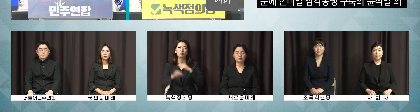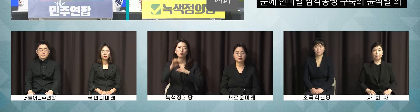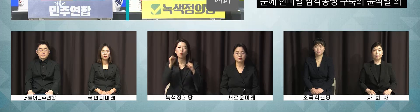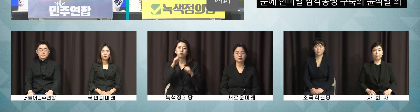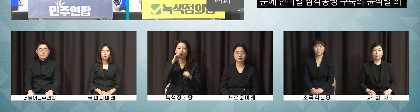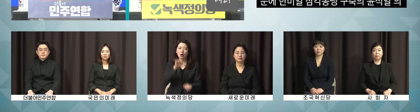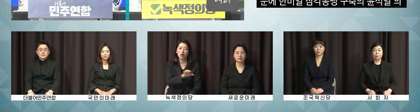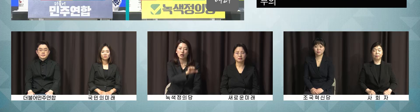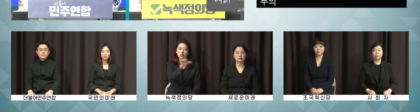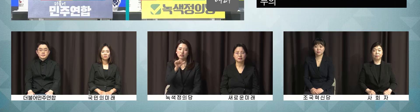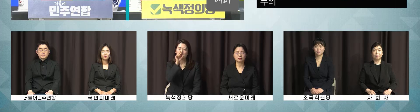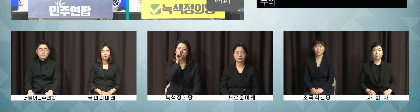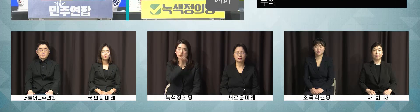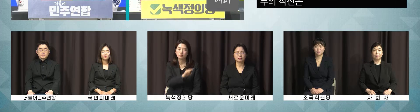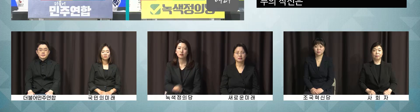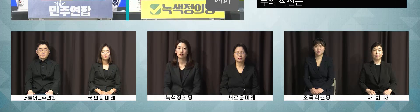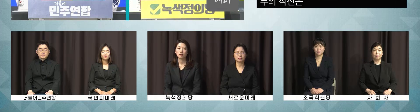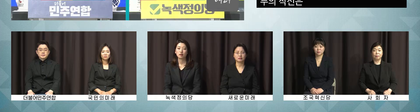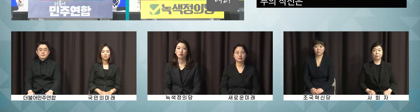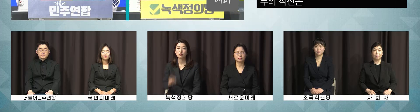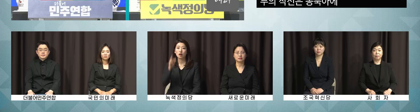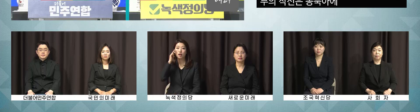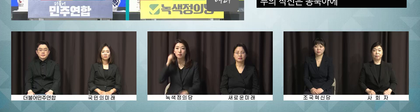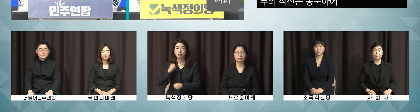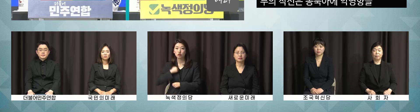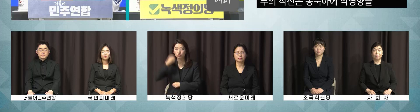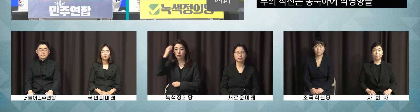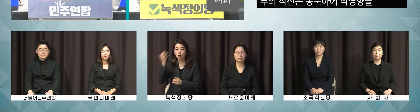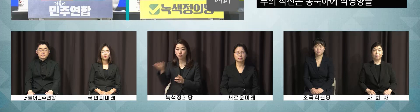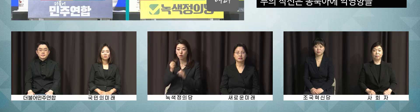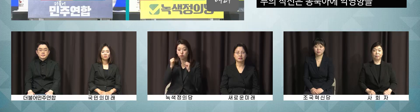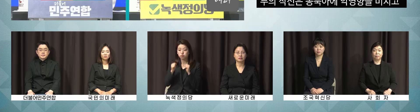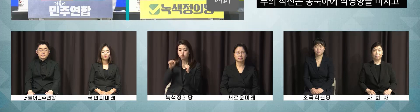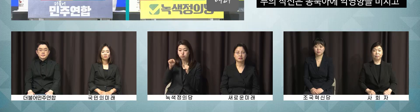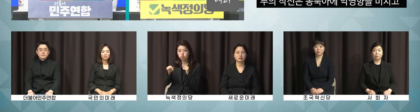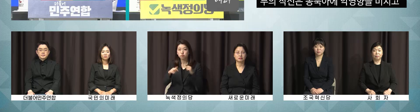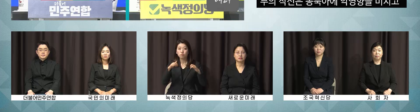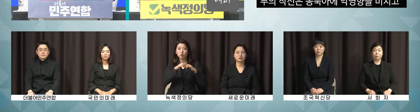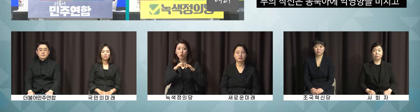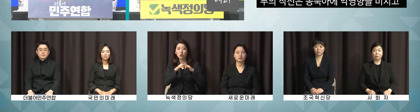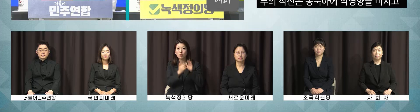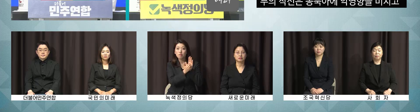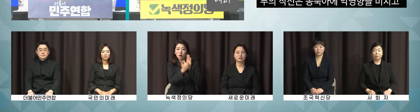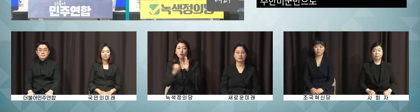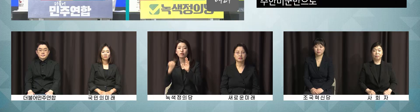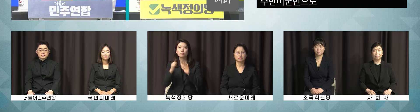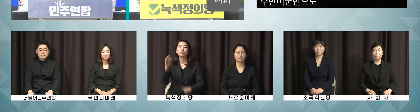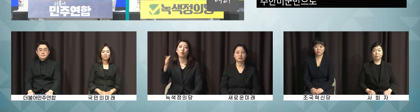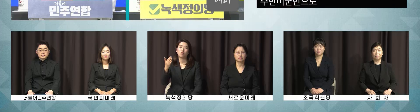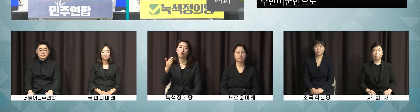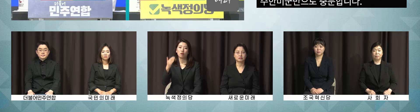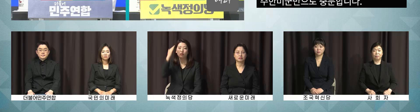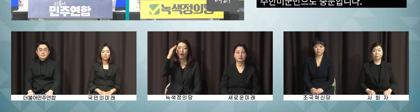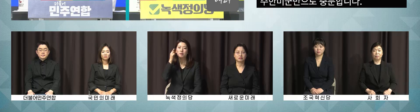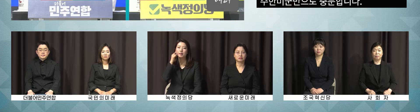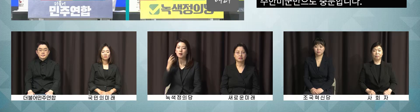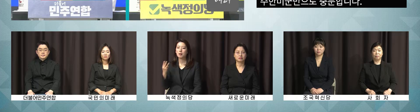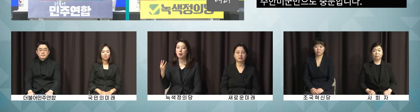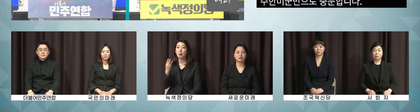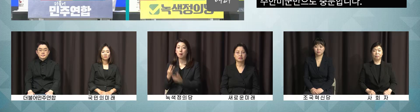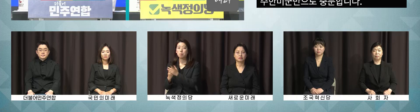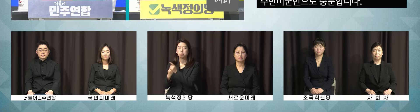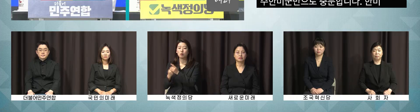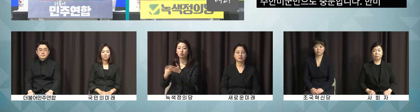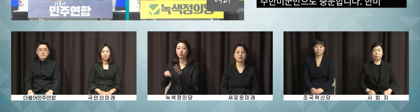악영향을 미친다는 것이고요. 주한미군만으로 전쟁 억지력 충분하다고 생각합니다. 한미일 삼각동맹 구축하려고 오염수 문제